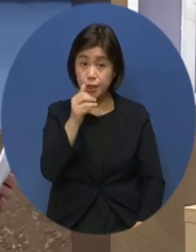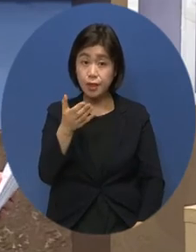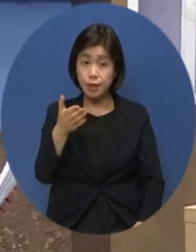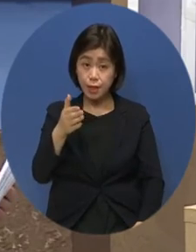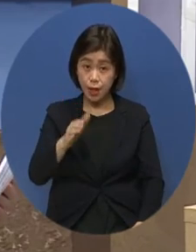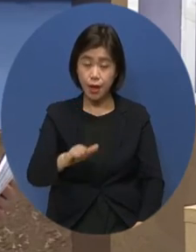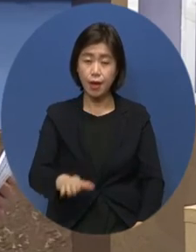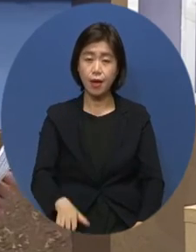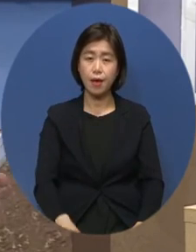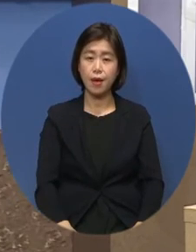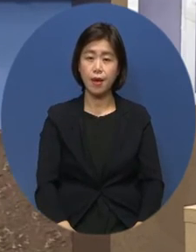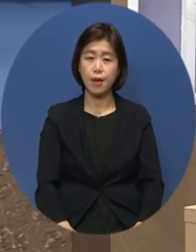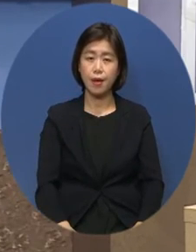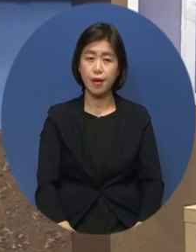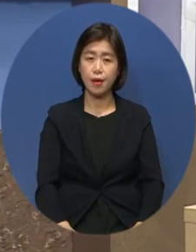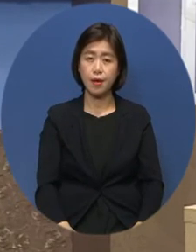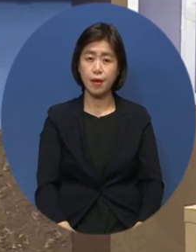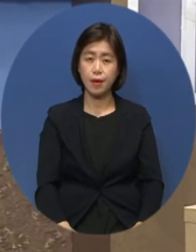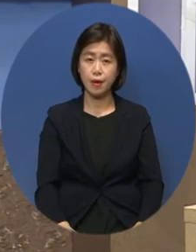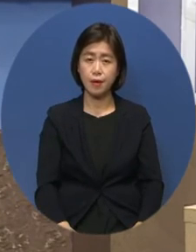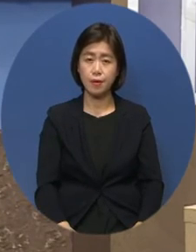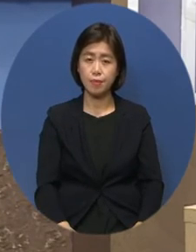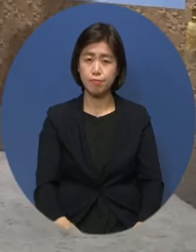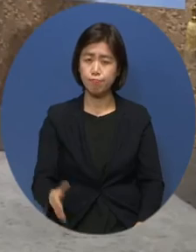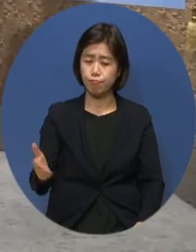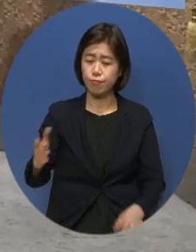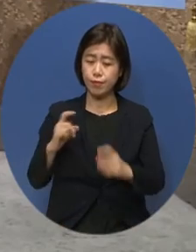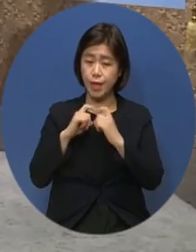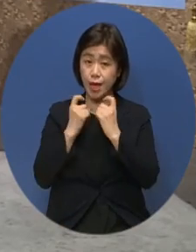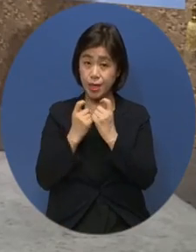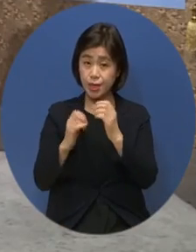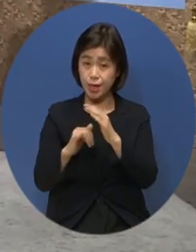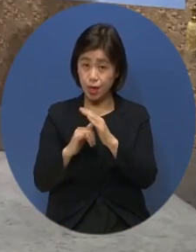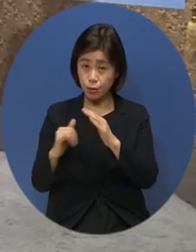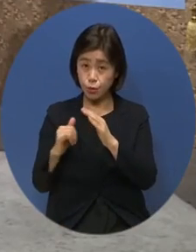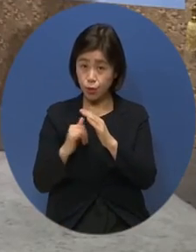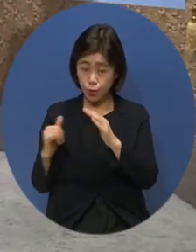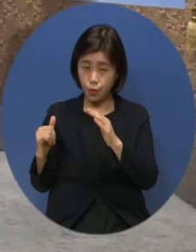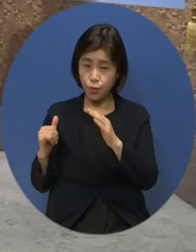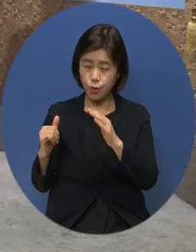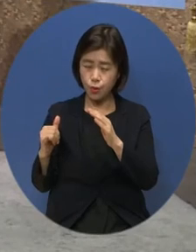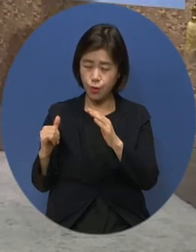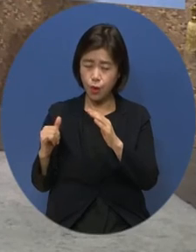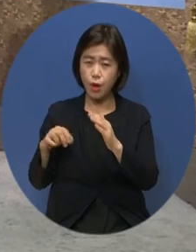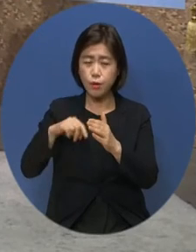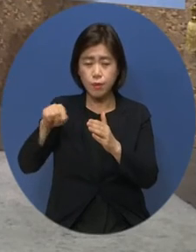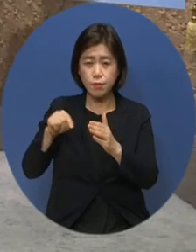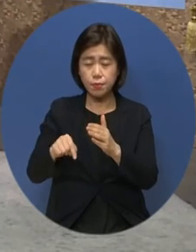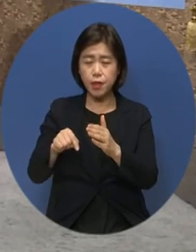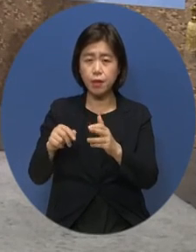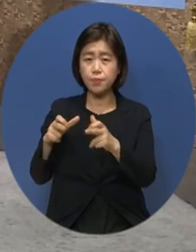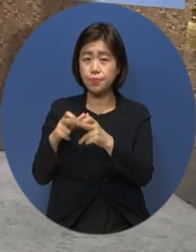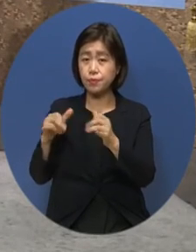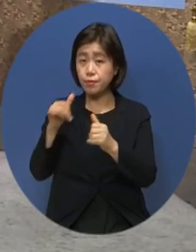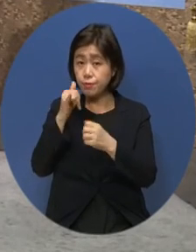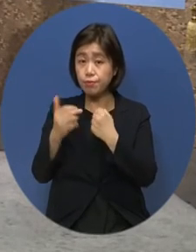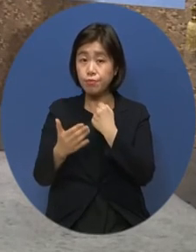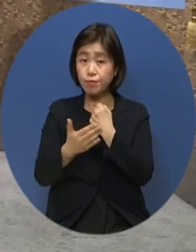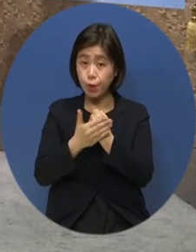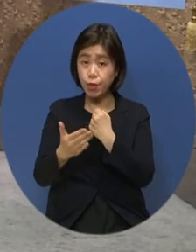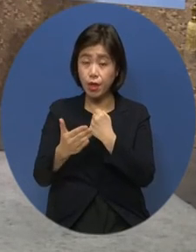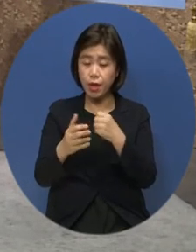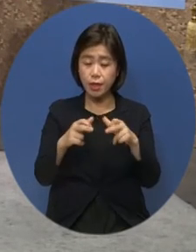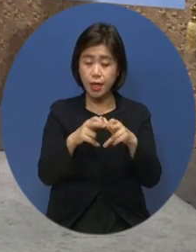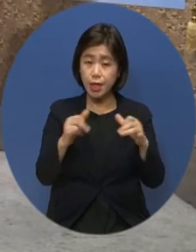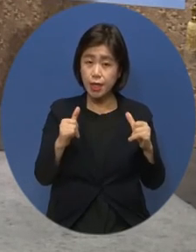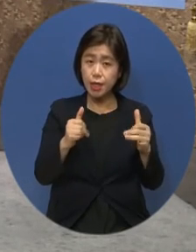앞서서 이제 설명해 주실때 좀 개인사 로 인해서 남다른 관심을 가지게 됐다 이렇게 말씀 해 주셨는데요 또 이 밖에도